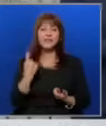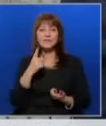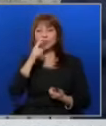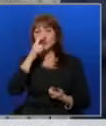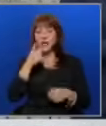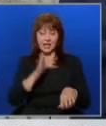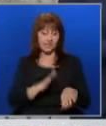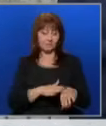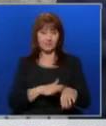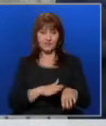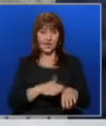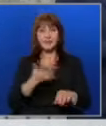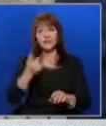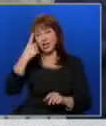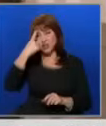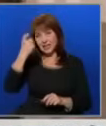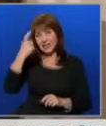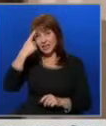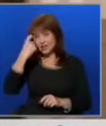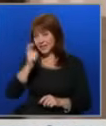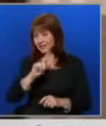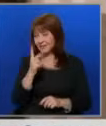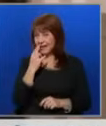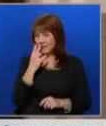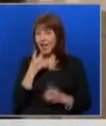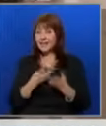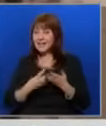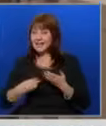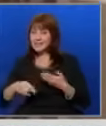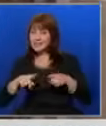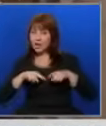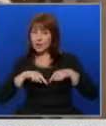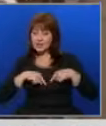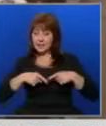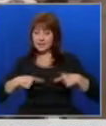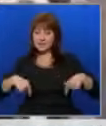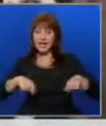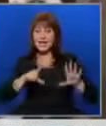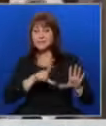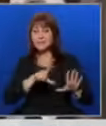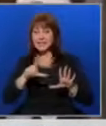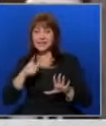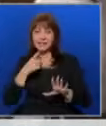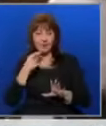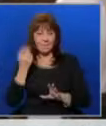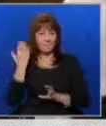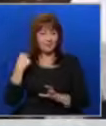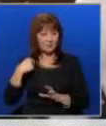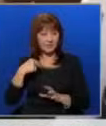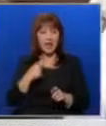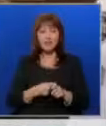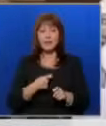са фактите и числата. Числата не лъжат. На излизане от съдебната зала, 77-годишният бивш президент